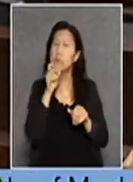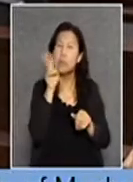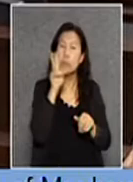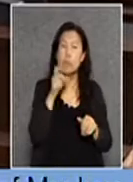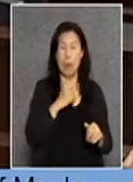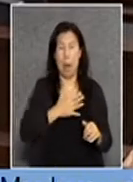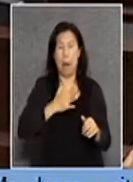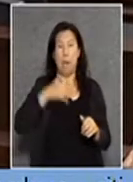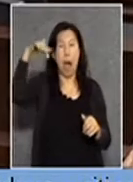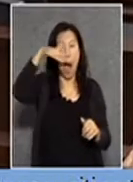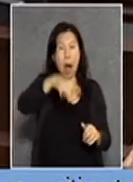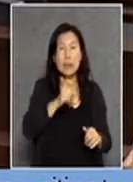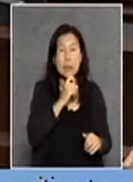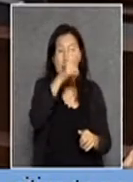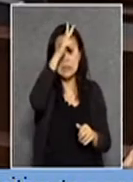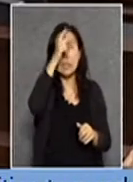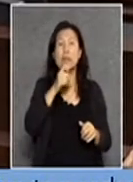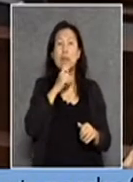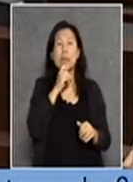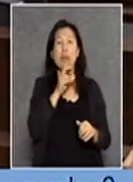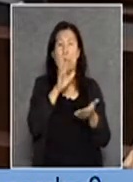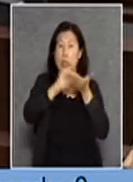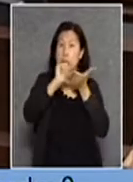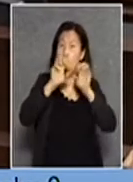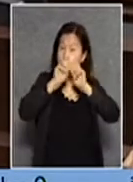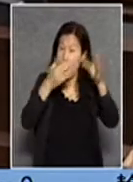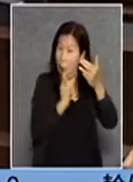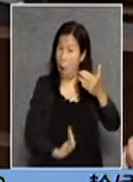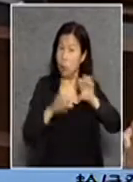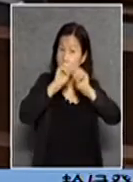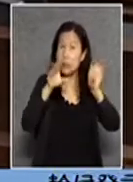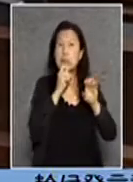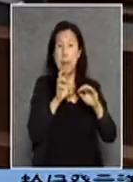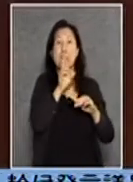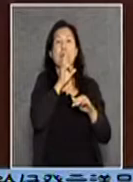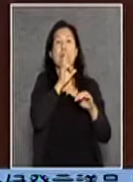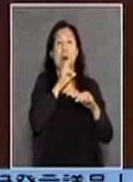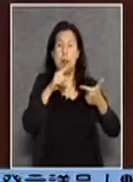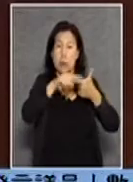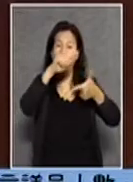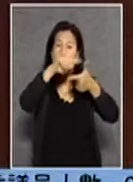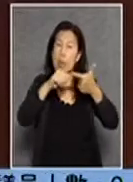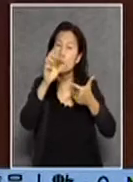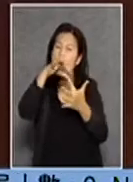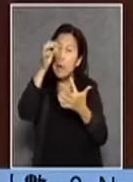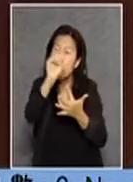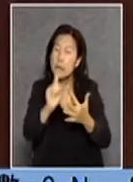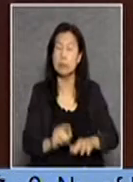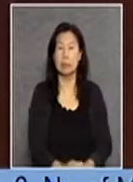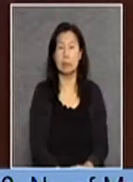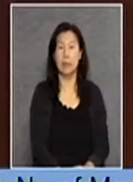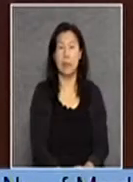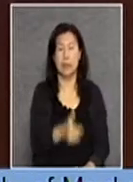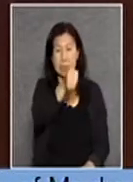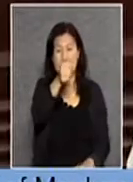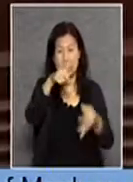趨勢，究竟政府而家係趨向更透明啊，定係趨向更隱蔽咧？ 局長， 係多謝謝議